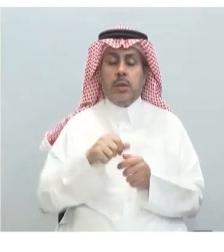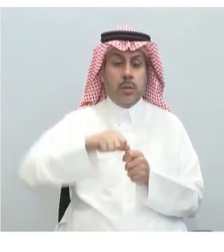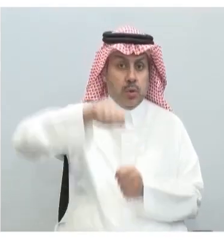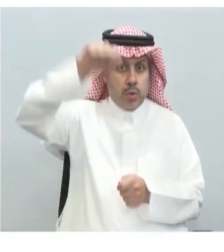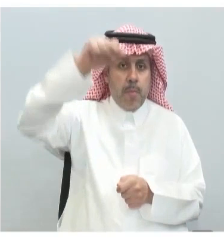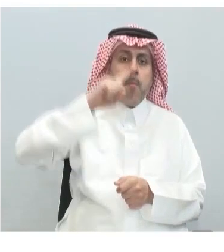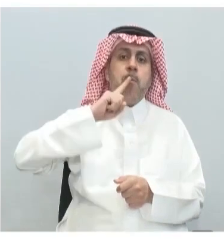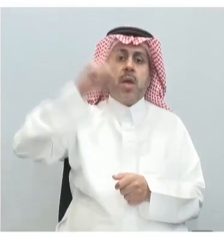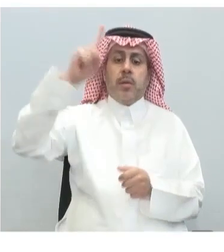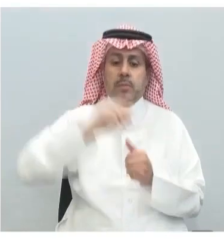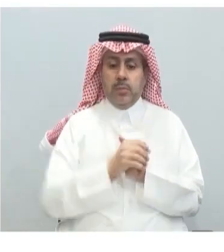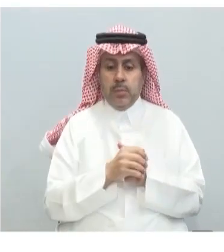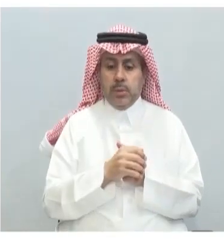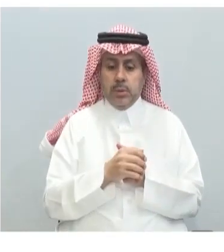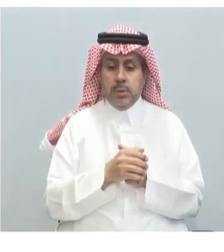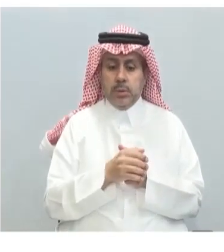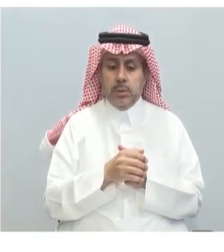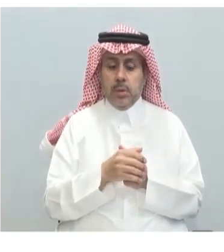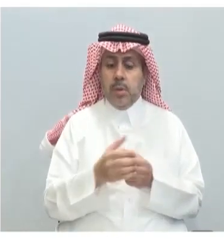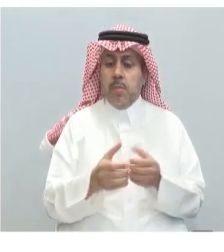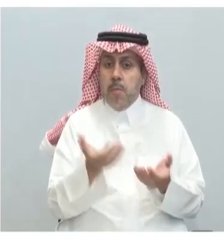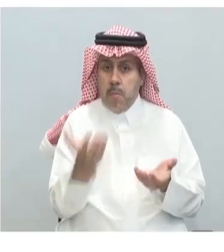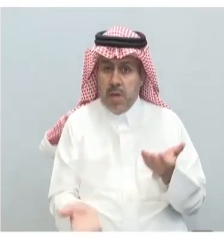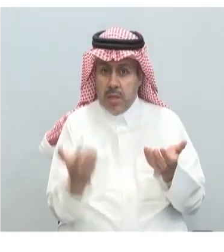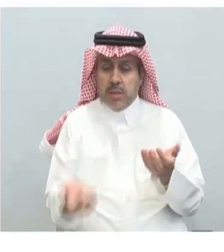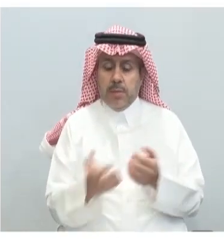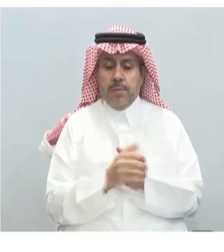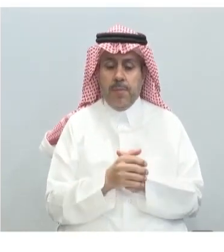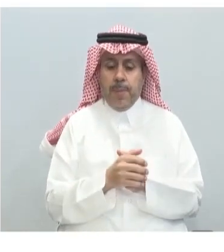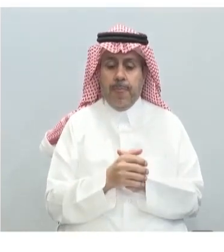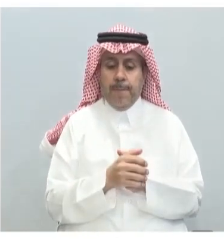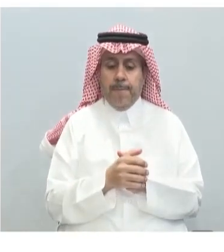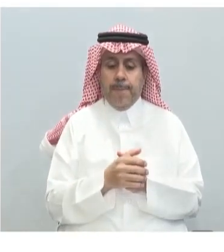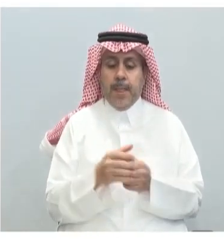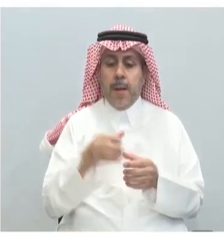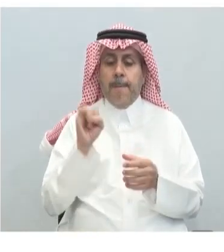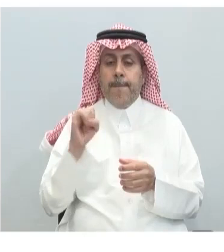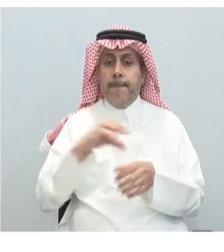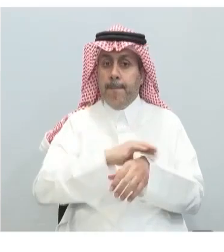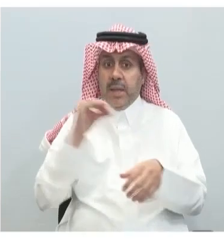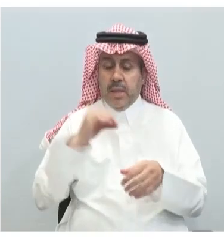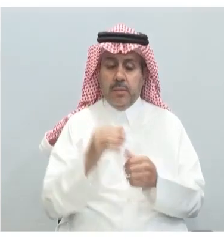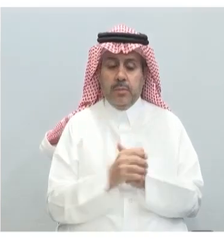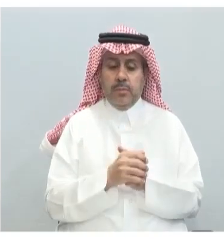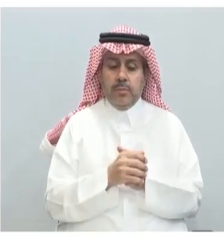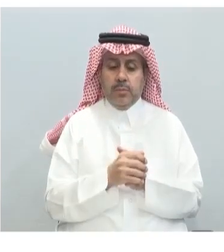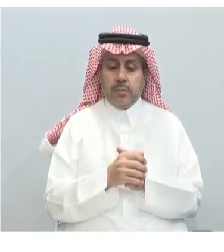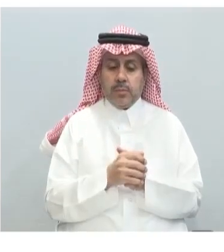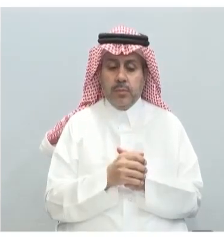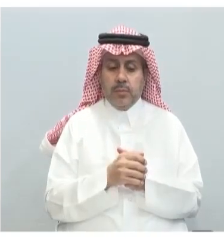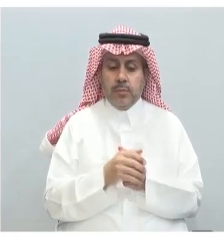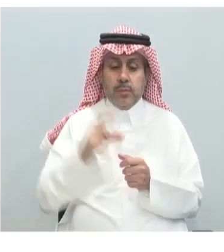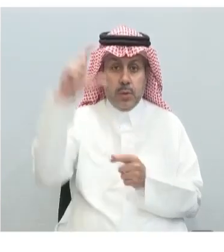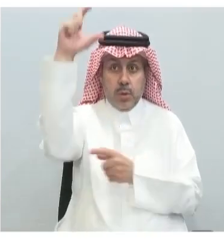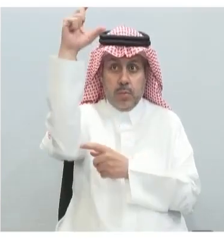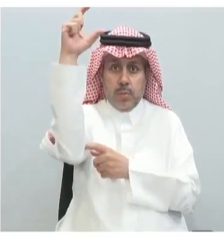ملي طبق تبخير مقياس حراره غير زئبقي حامل معدني مع حلقه هذا هو الحامل المعدني موجوده لدينا